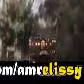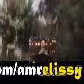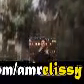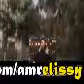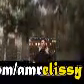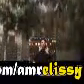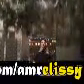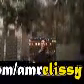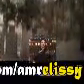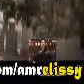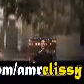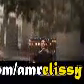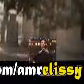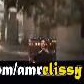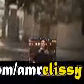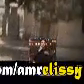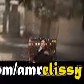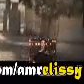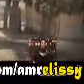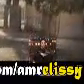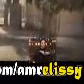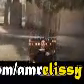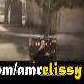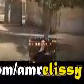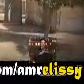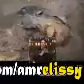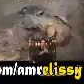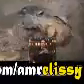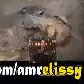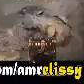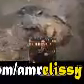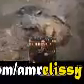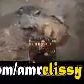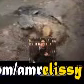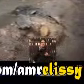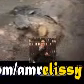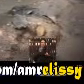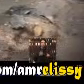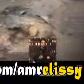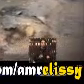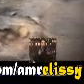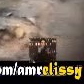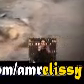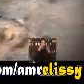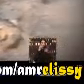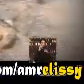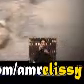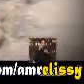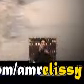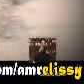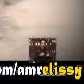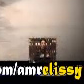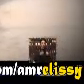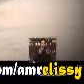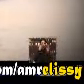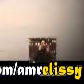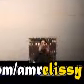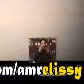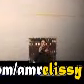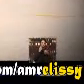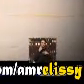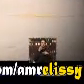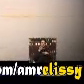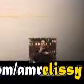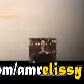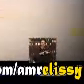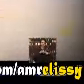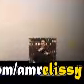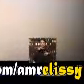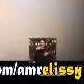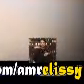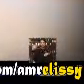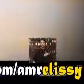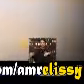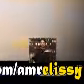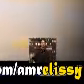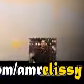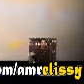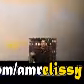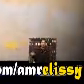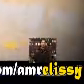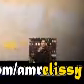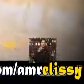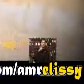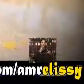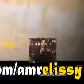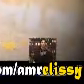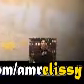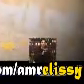القرية يعتبر مشروع فاشل. كل يوم المياه طافحة على سطح الطريق وعلى نهر الطريق في الأمام في اليمين وفي الشمال